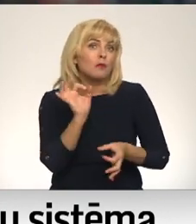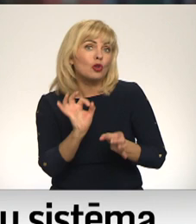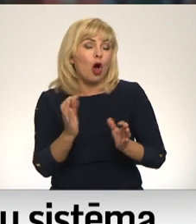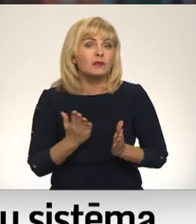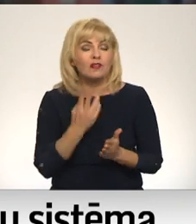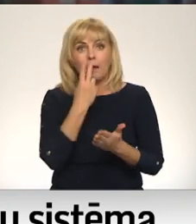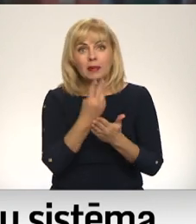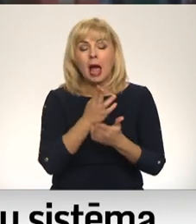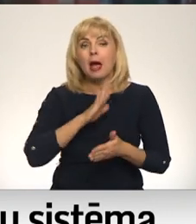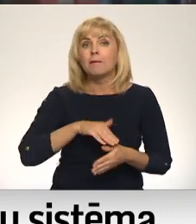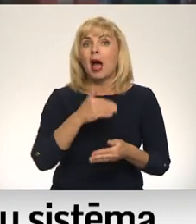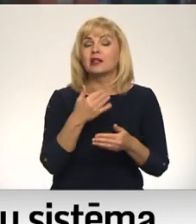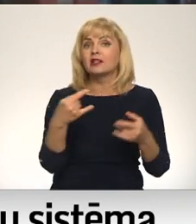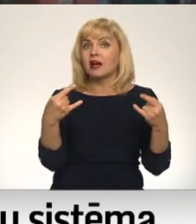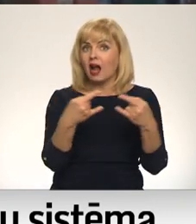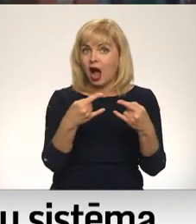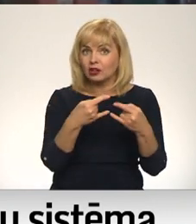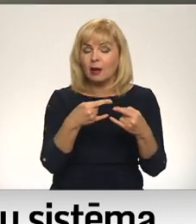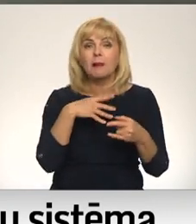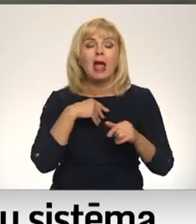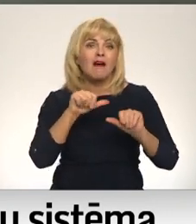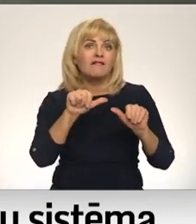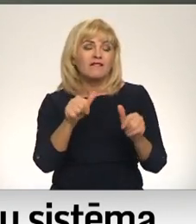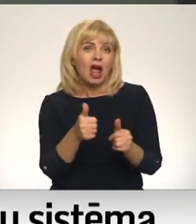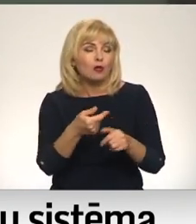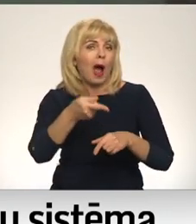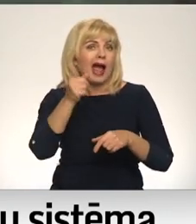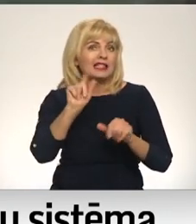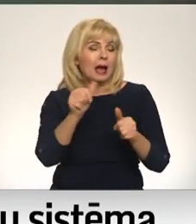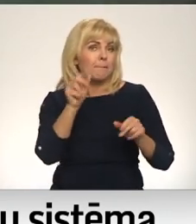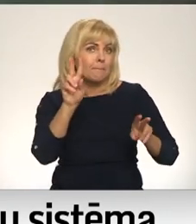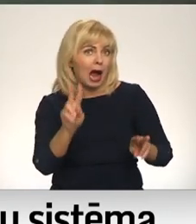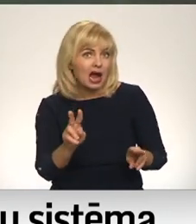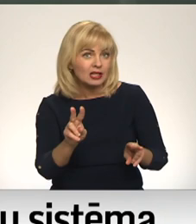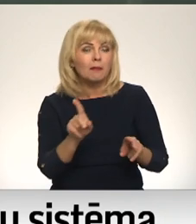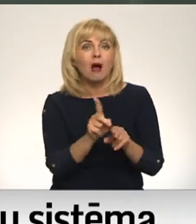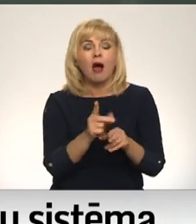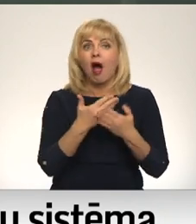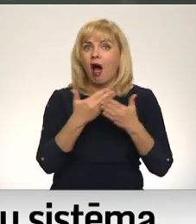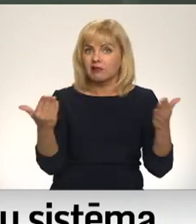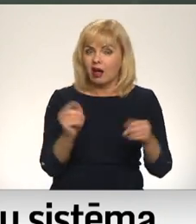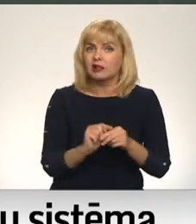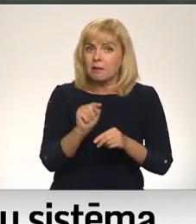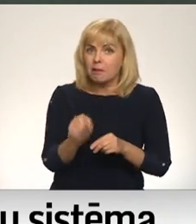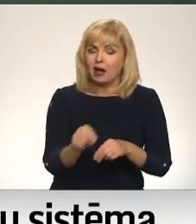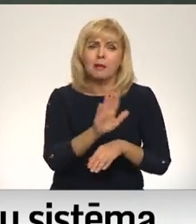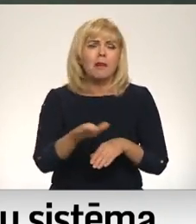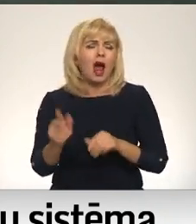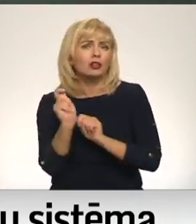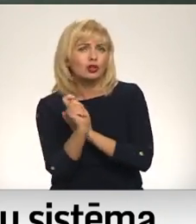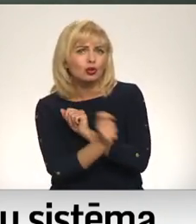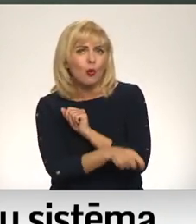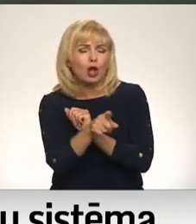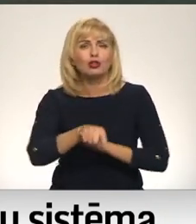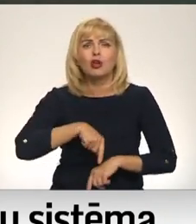pievērsta pēc raidījumiem, ko pērn veidoja aizliegtais paņēmiens. Tajā atklāti tādi pārkāpumi, kā bērnu sodīšana